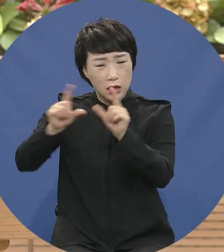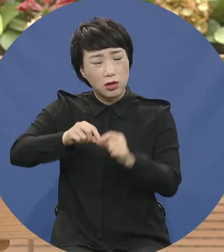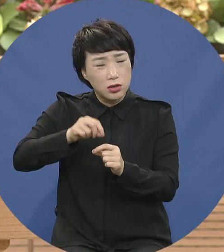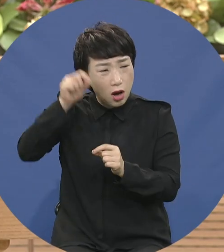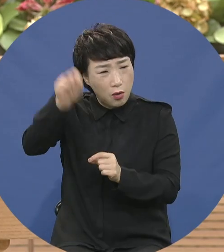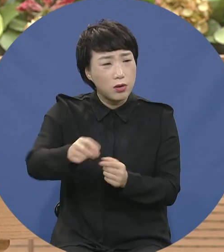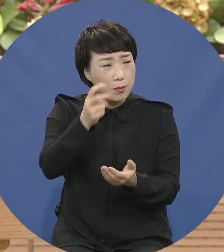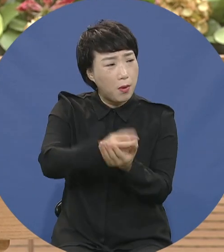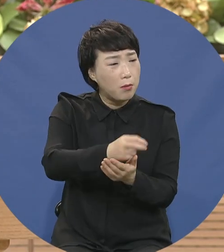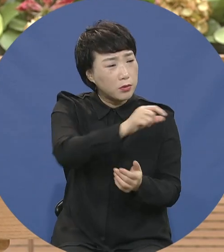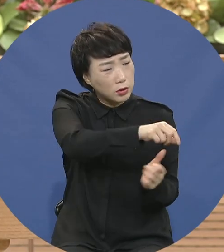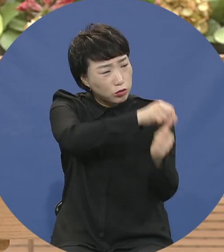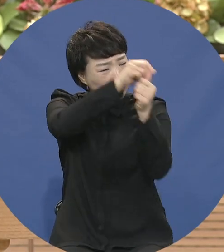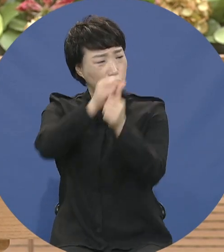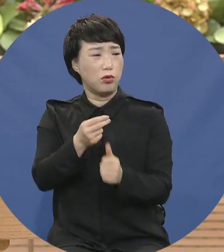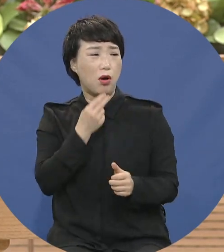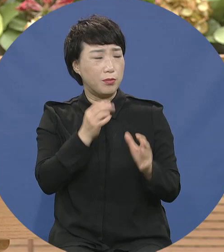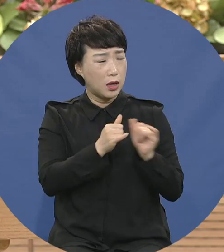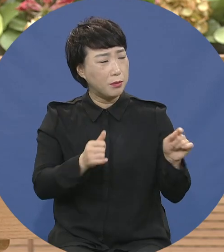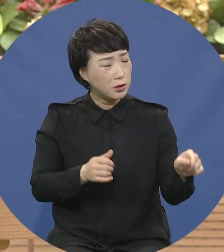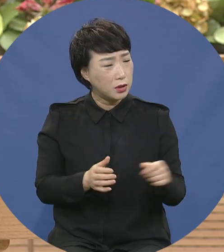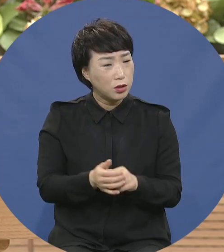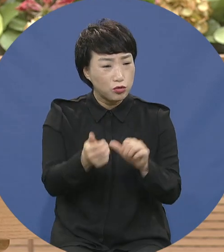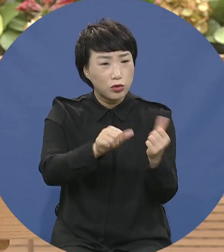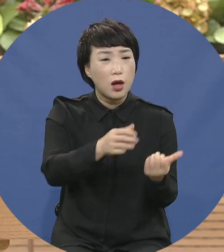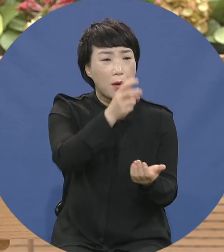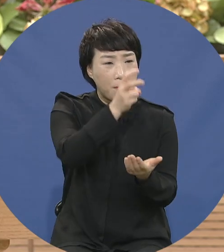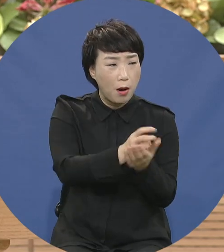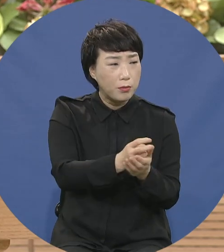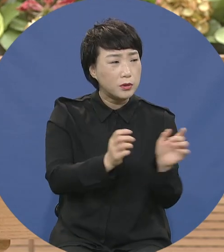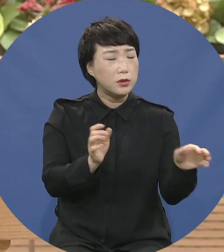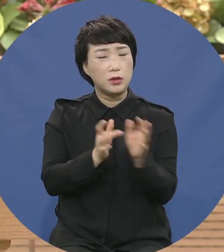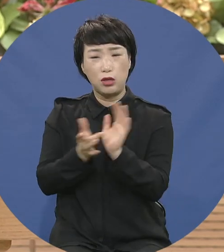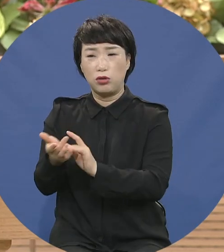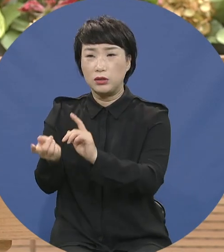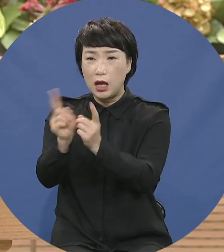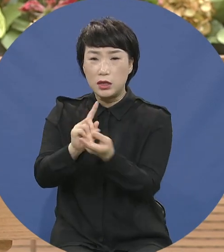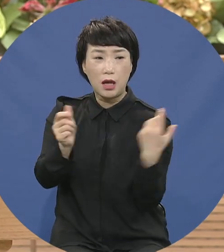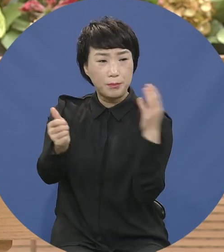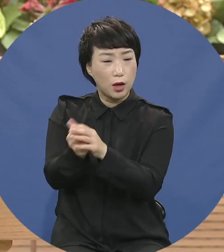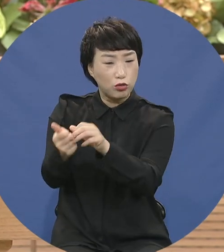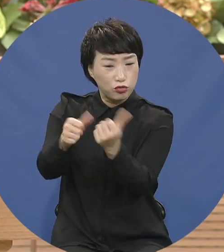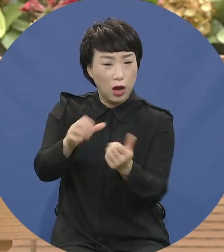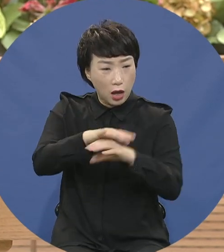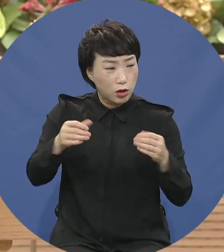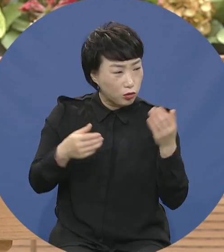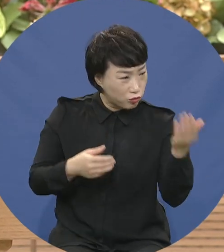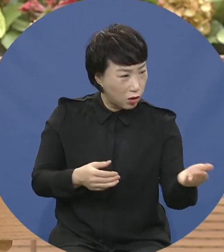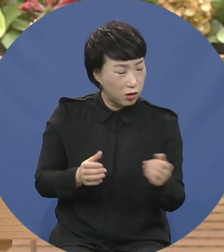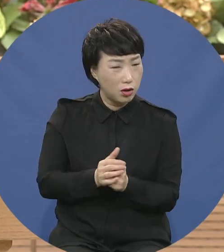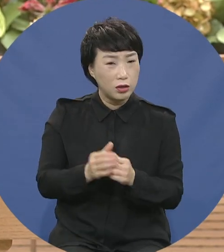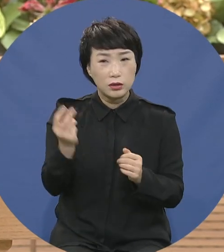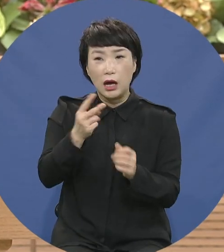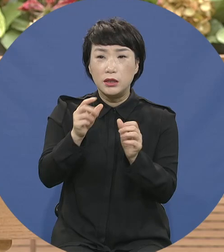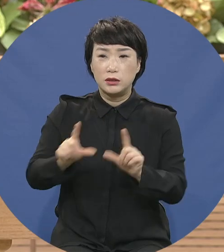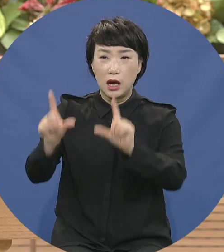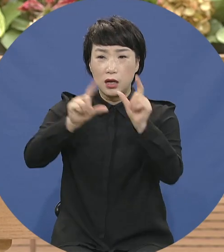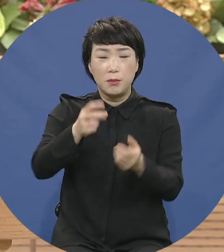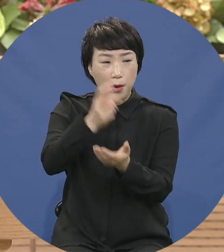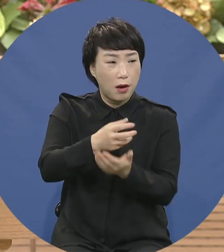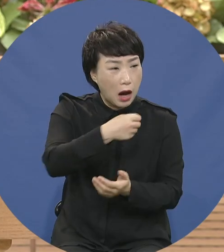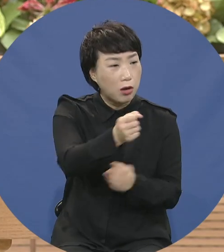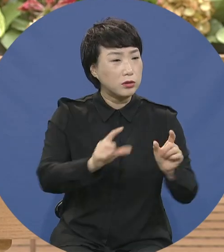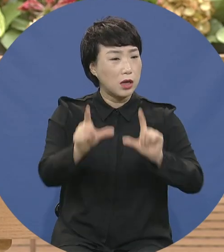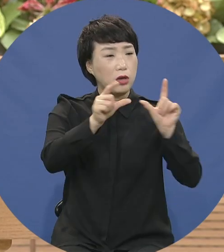너는 살지 못한 자야. 네 죽게 된 법을 예수가 죽어서 해결해 주시고 다시 살게 된 법으로 살지